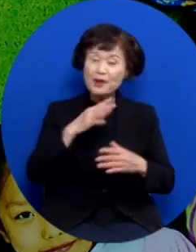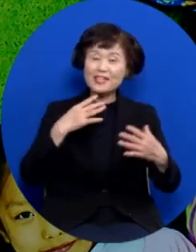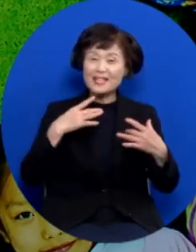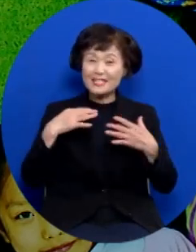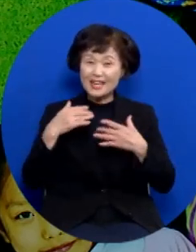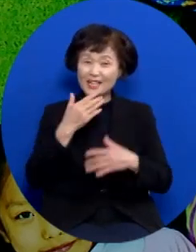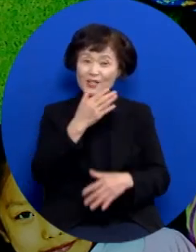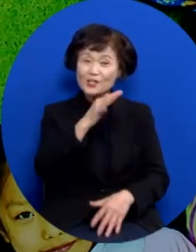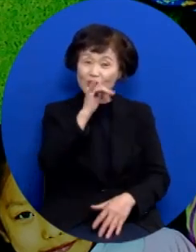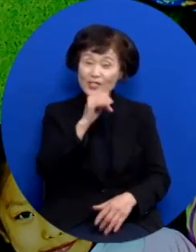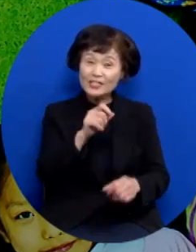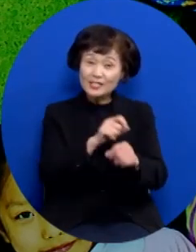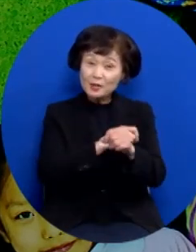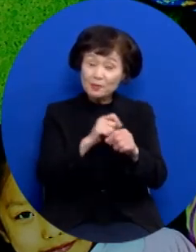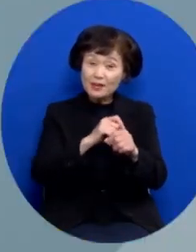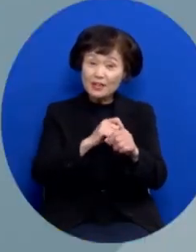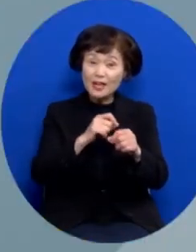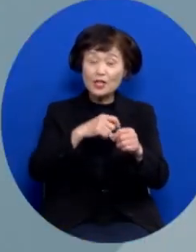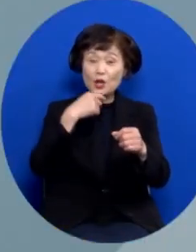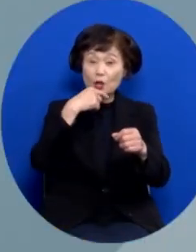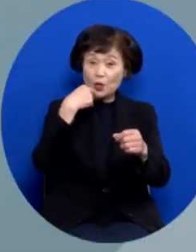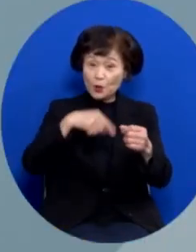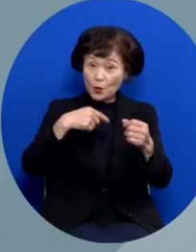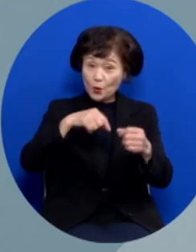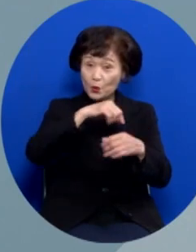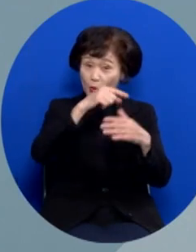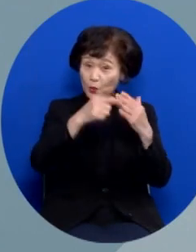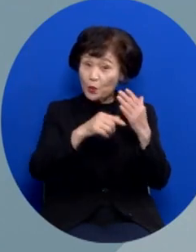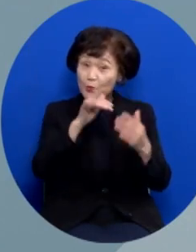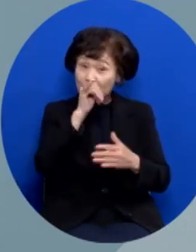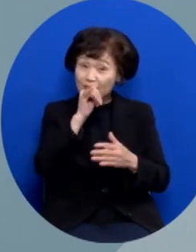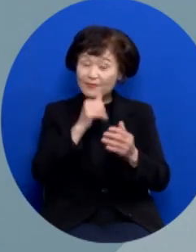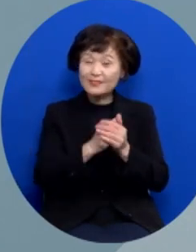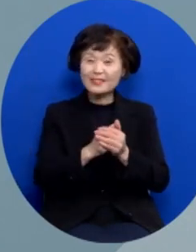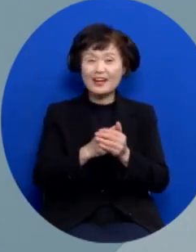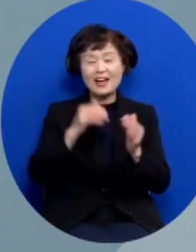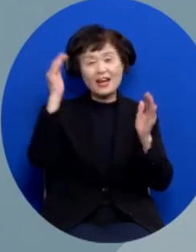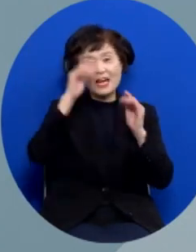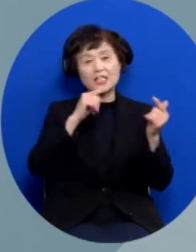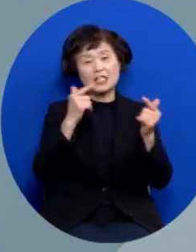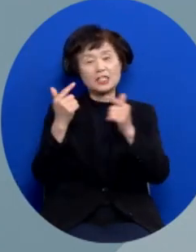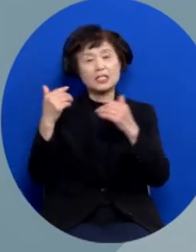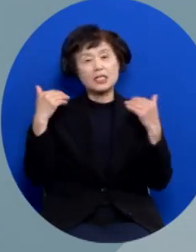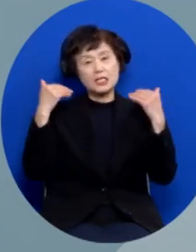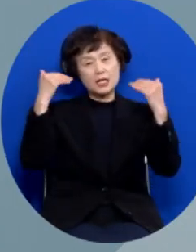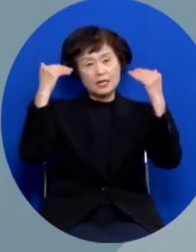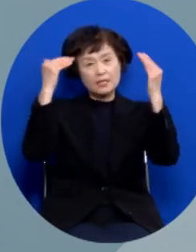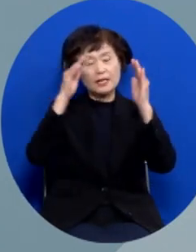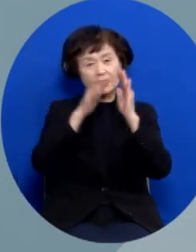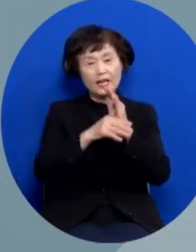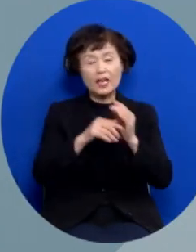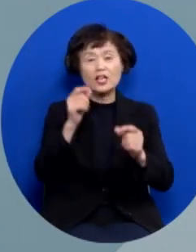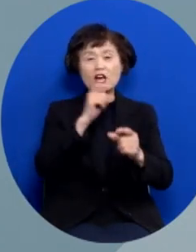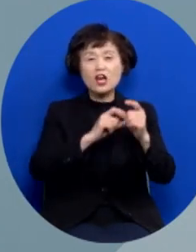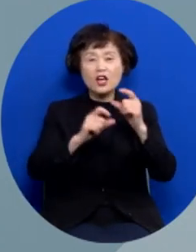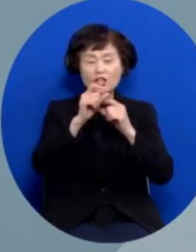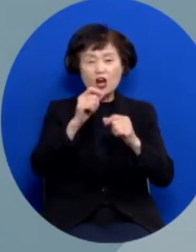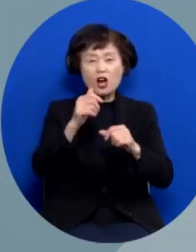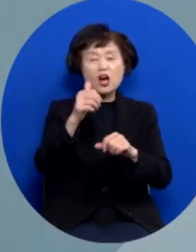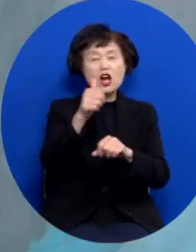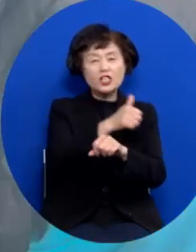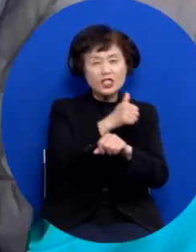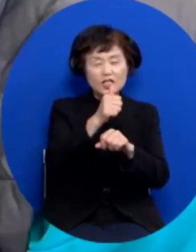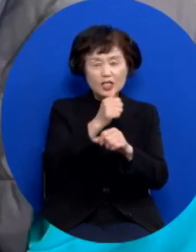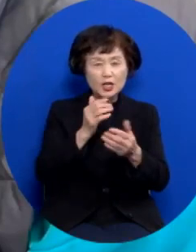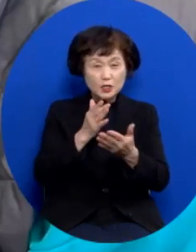있는 특별한 그 컬이 큘럼이 있을까요네 저희가 학생들이 자라가실 때는 지금보다 더 디지털화 되어갈 시기이고요